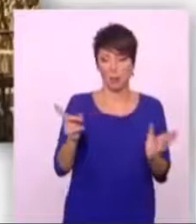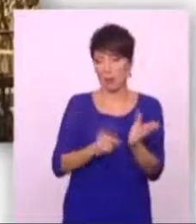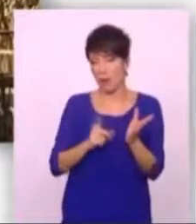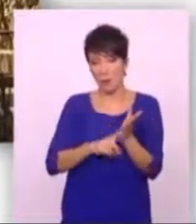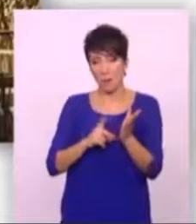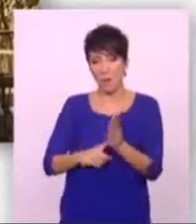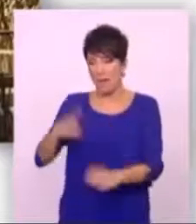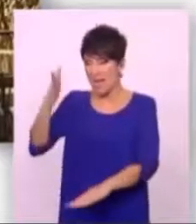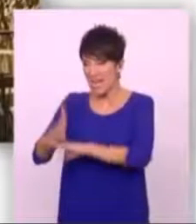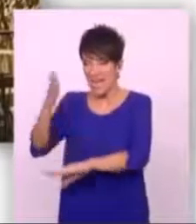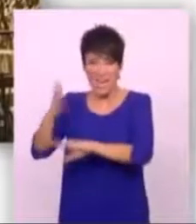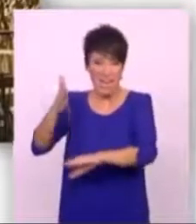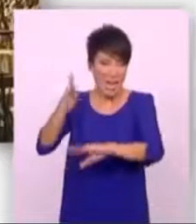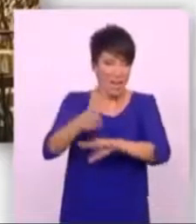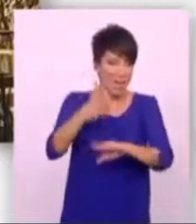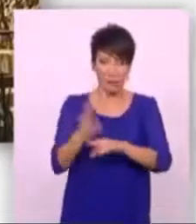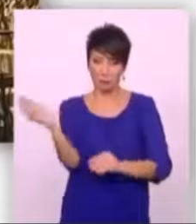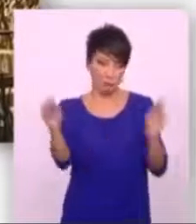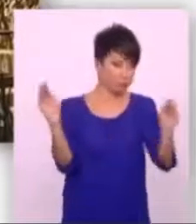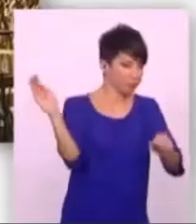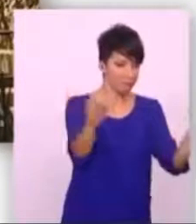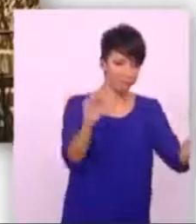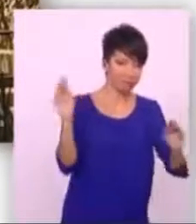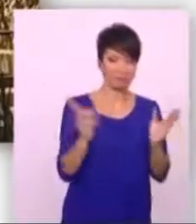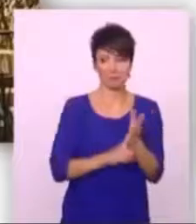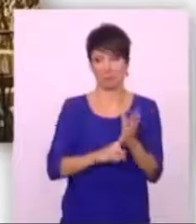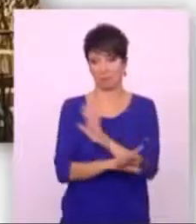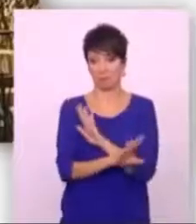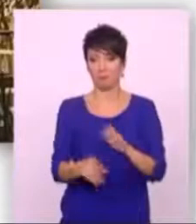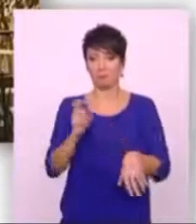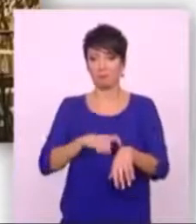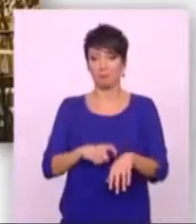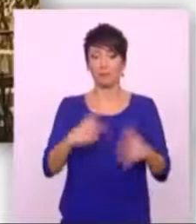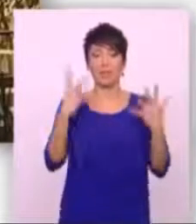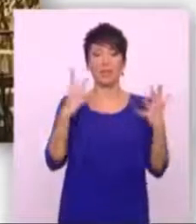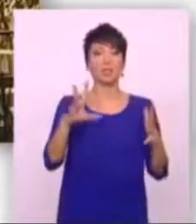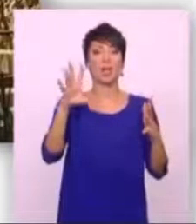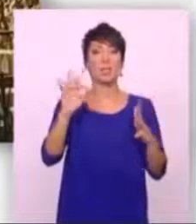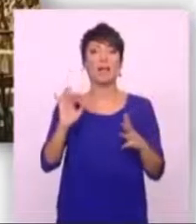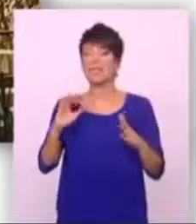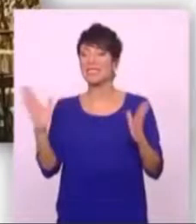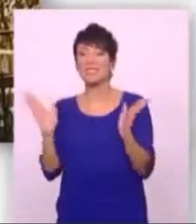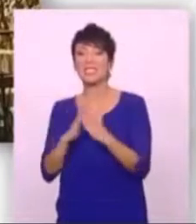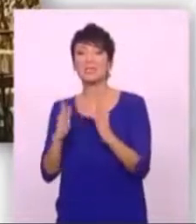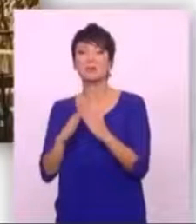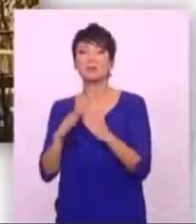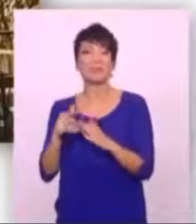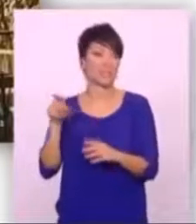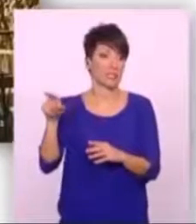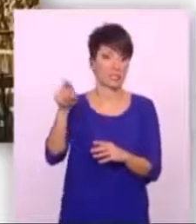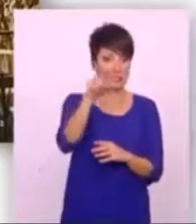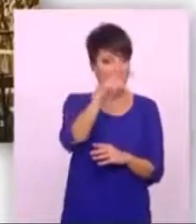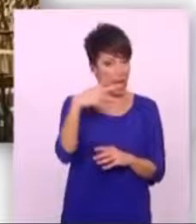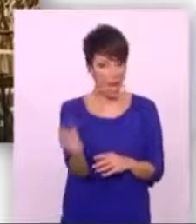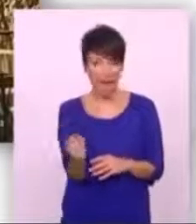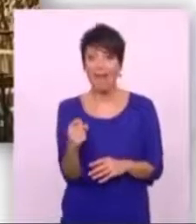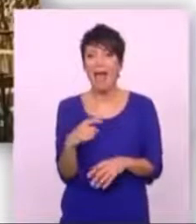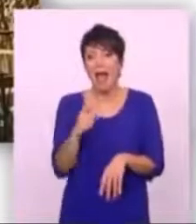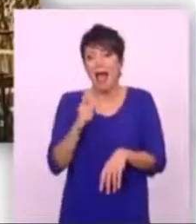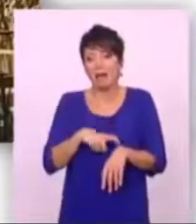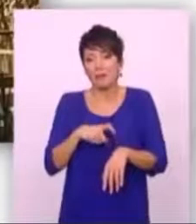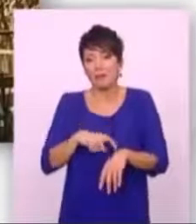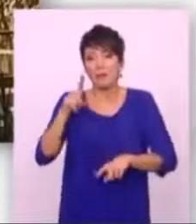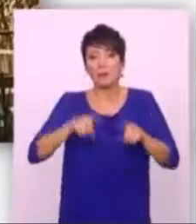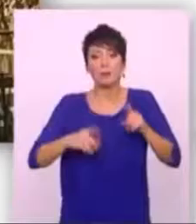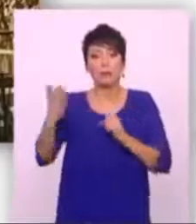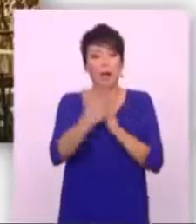Πώς μπορεί αυτός εδώ ο χώρος με τις 6 κλειστές πτέρυγες και τις 2 ή 3 σε λειτουργία να ανακάμψει οικονομικά, ώστε να μπορούν και αυτοί οι άνθρωποι